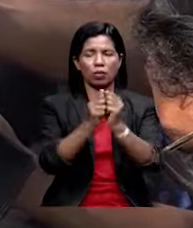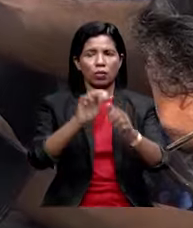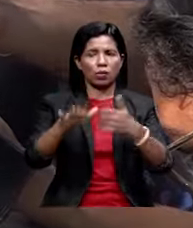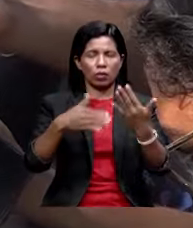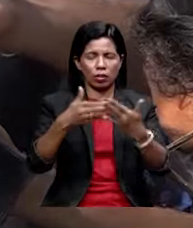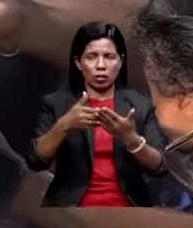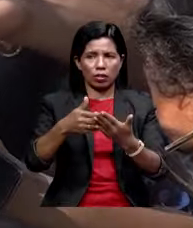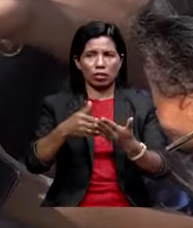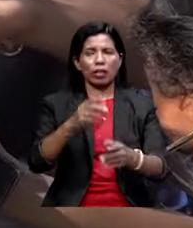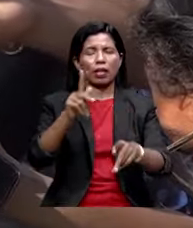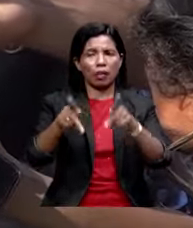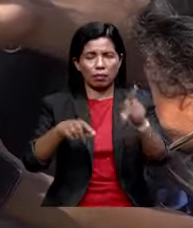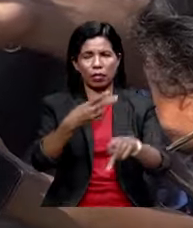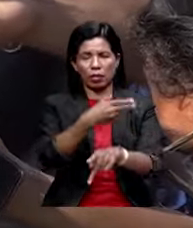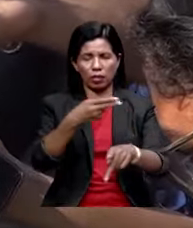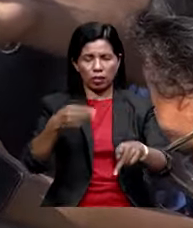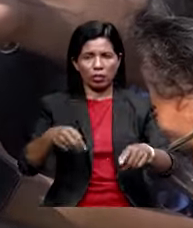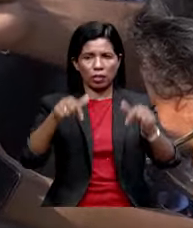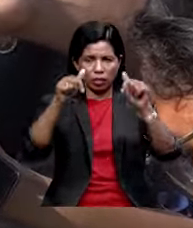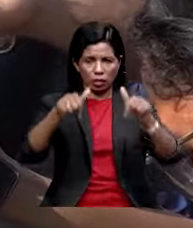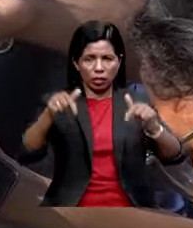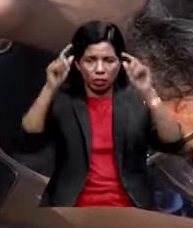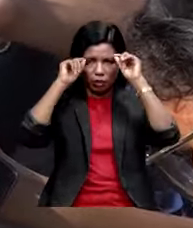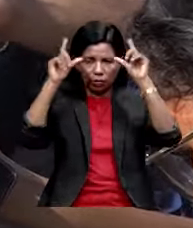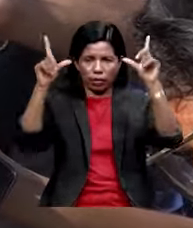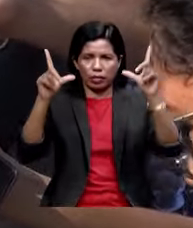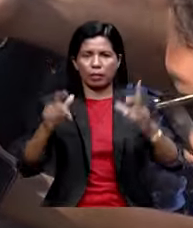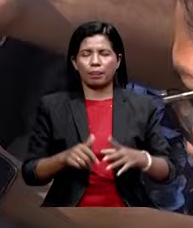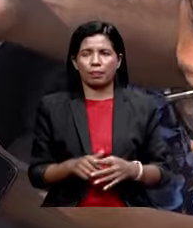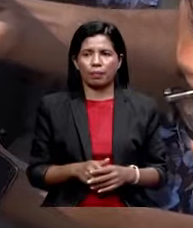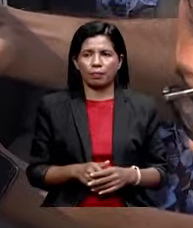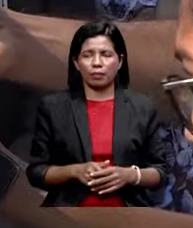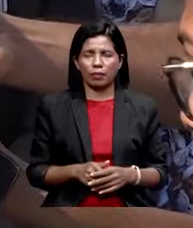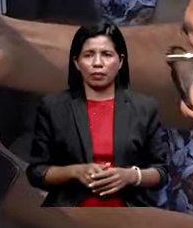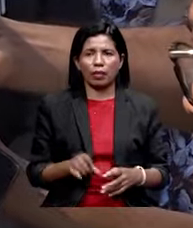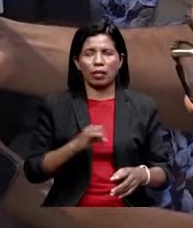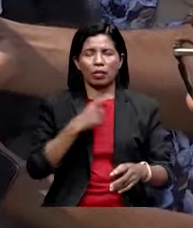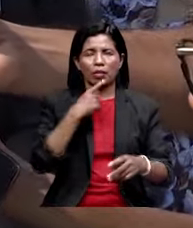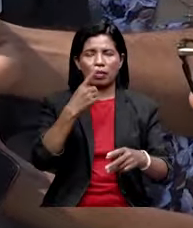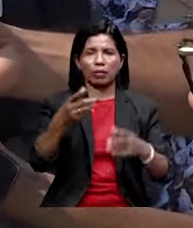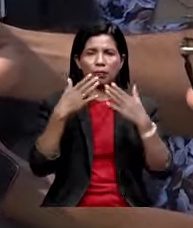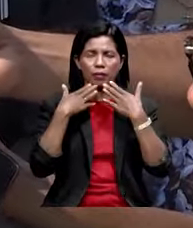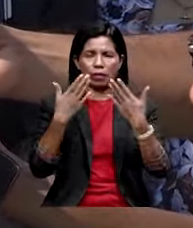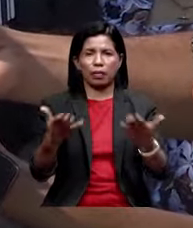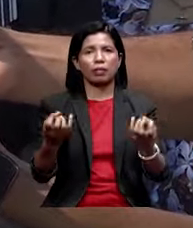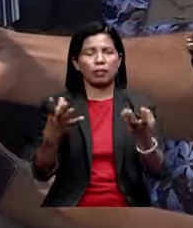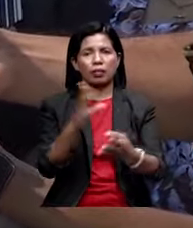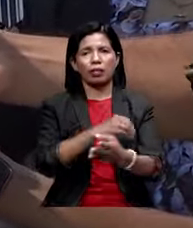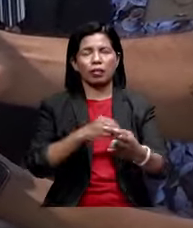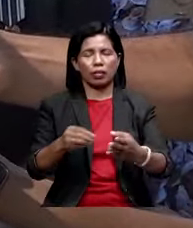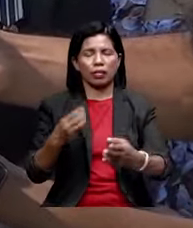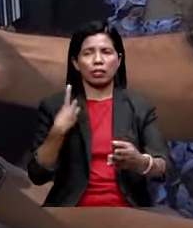warga negara Indonesia yang ada di Timor Leste kalau kita lihat pada hari ini juga cukup